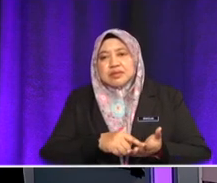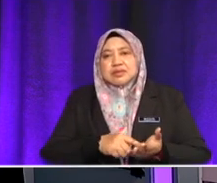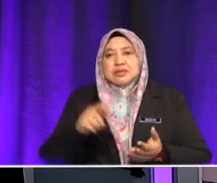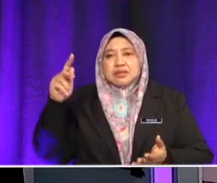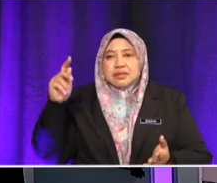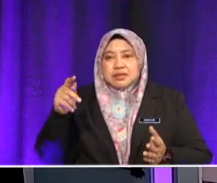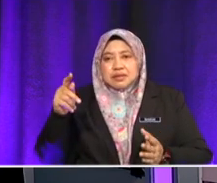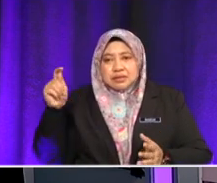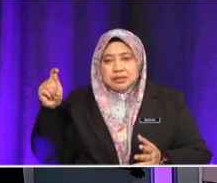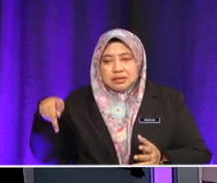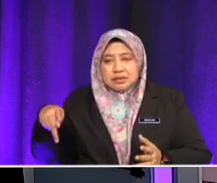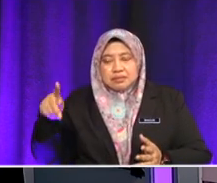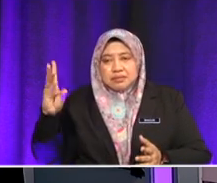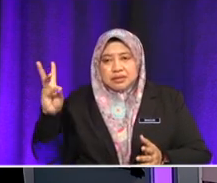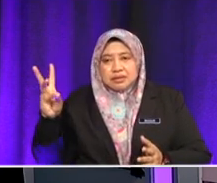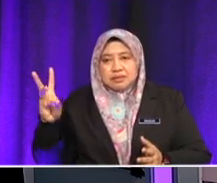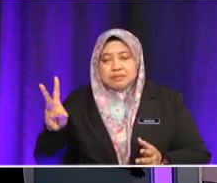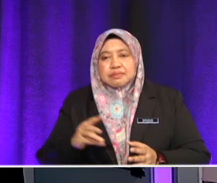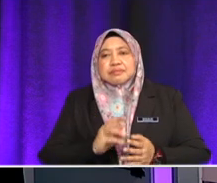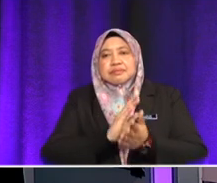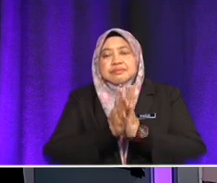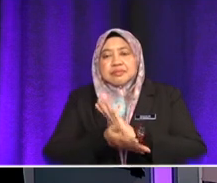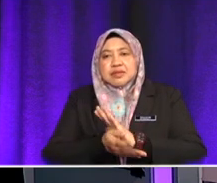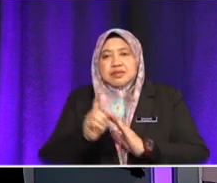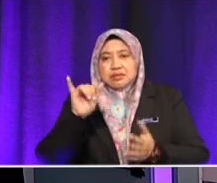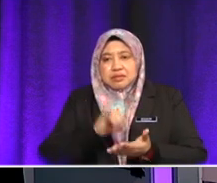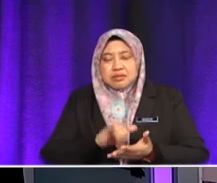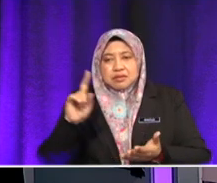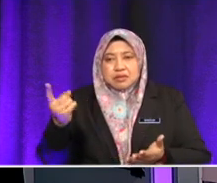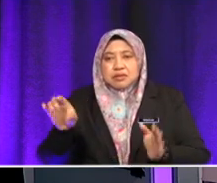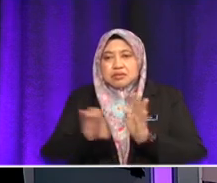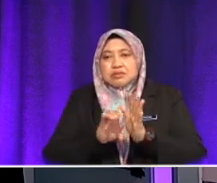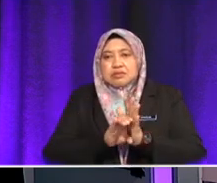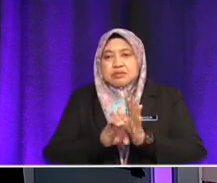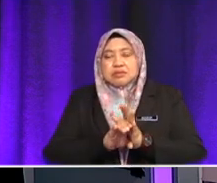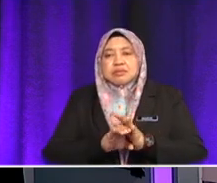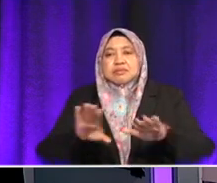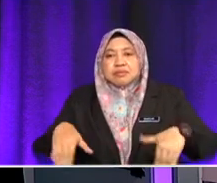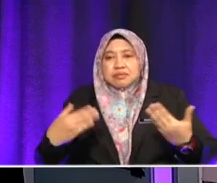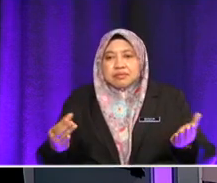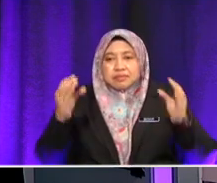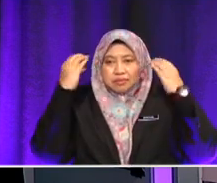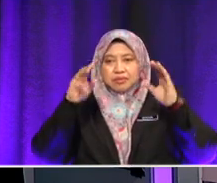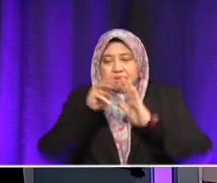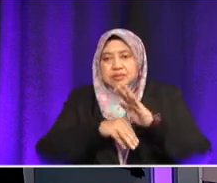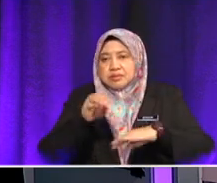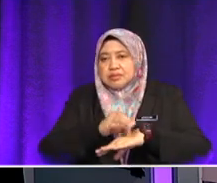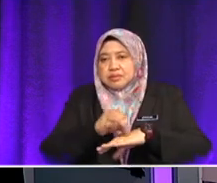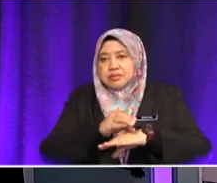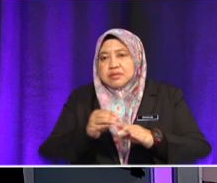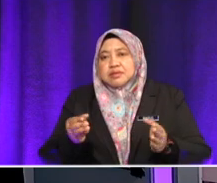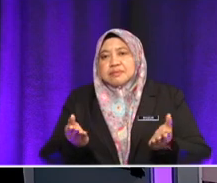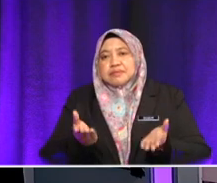penguasaan yang keenam jadi itu saja contoh-contoh bagaimana menggunakan tahap pertimbangan